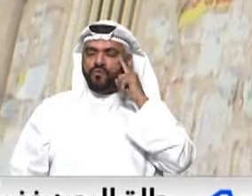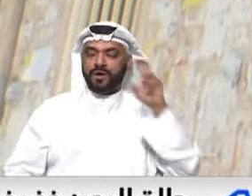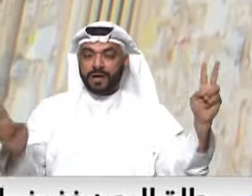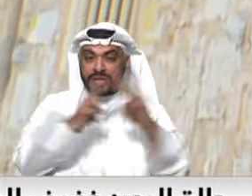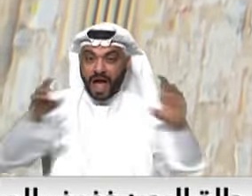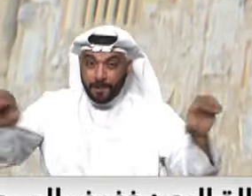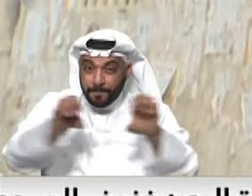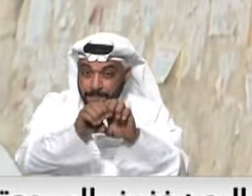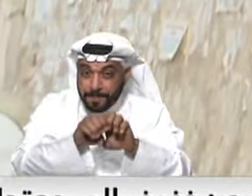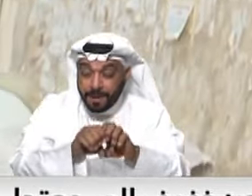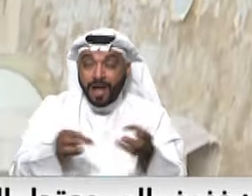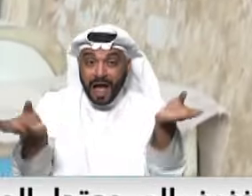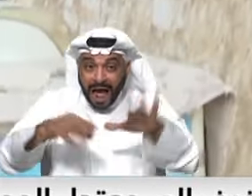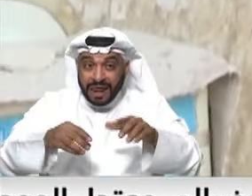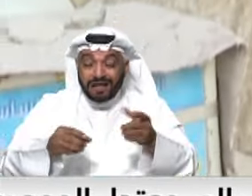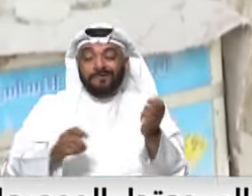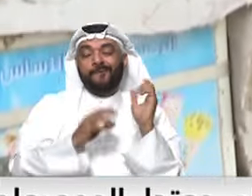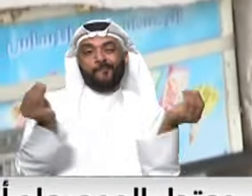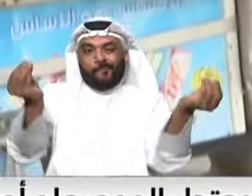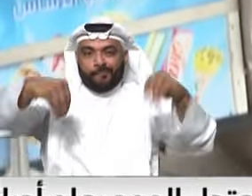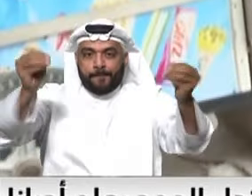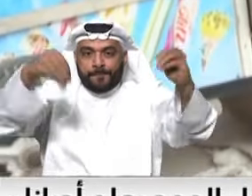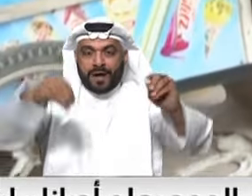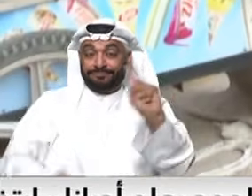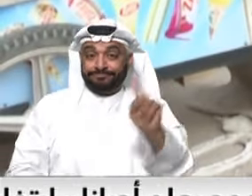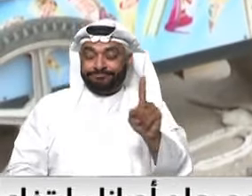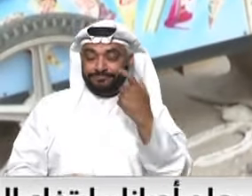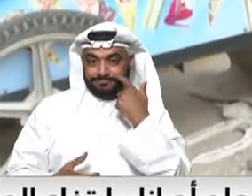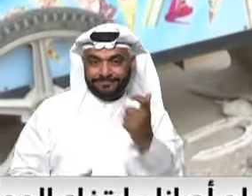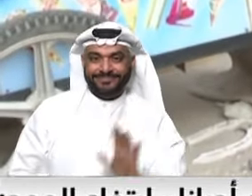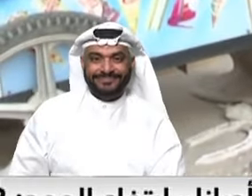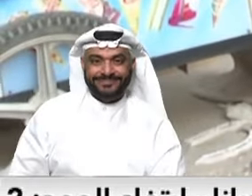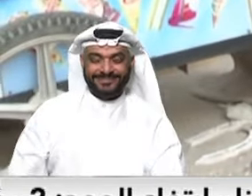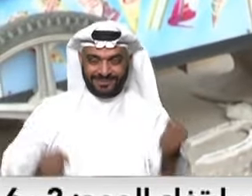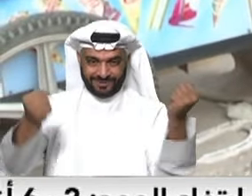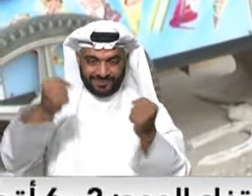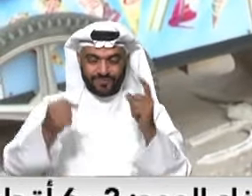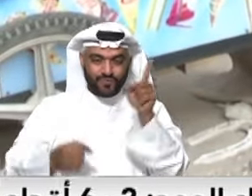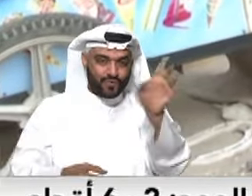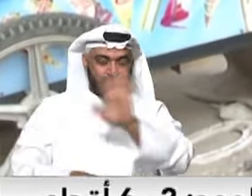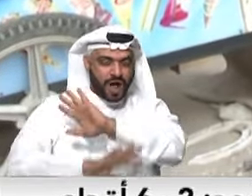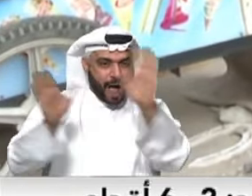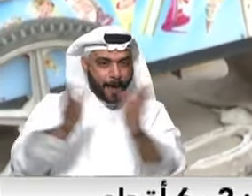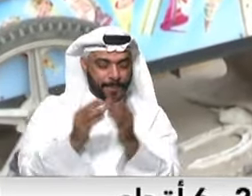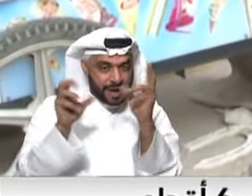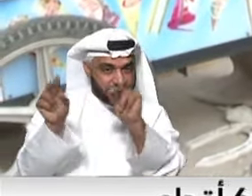العوائد، يعظم القيمة ومدر للدخل. نواف شراكي، تلفزيون دولة الكويت.